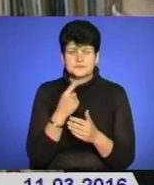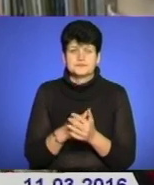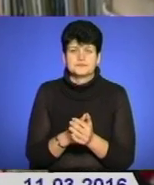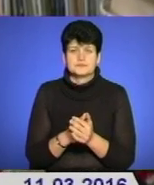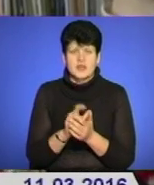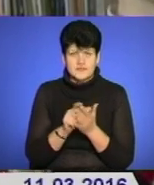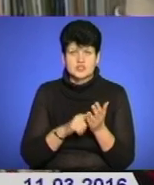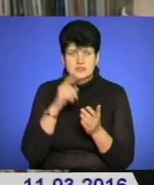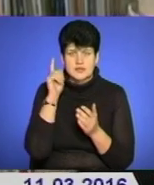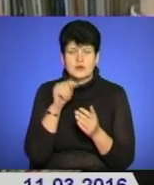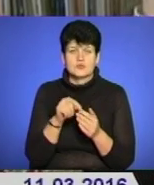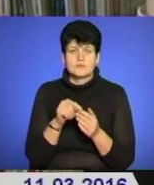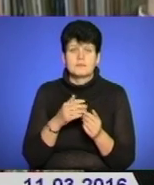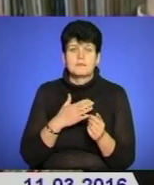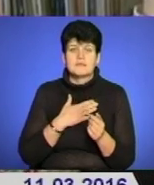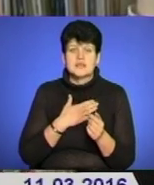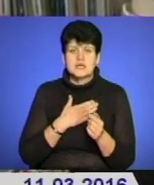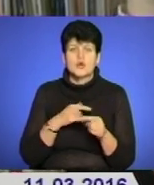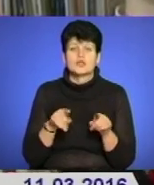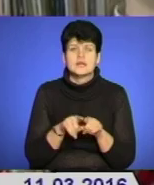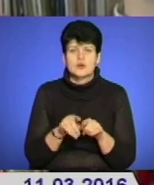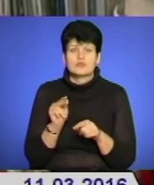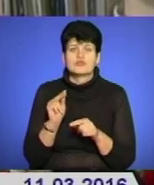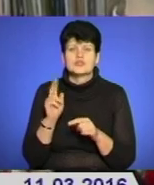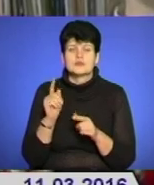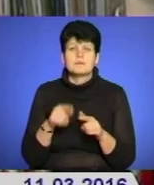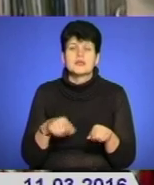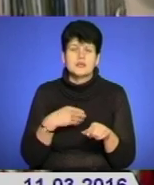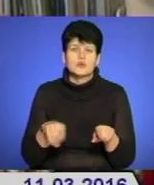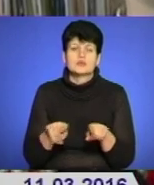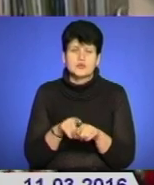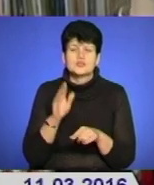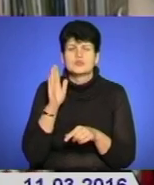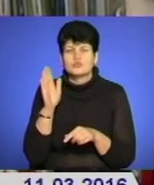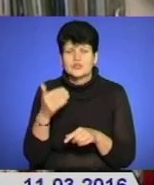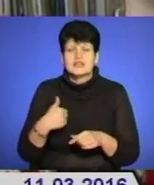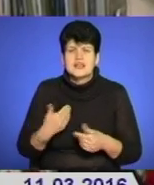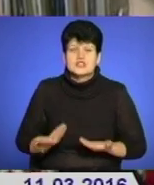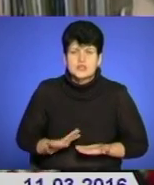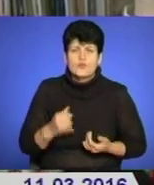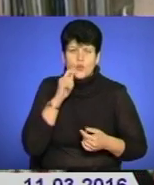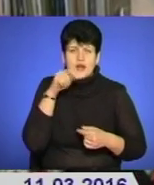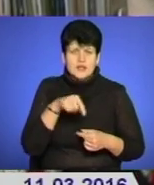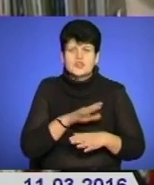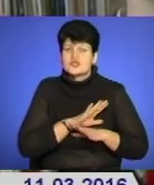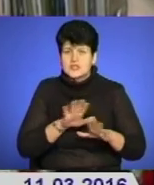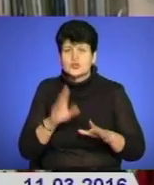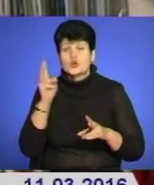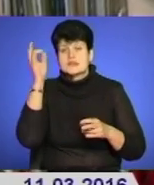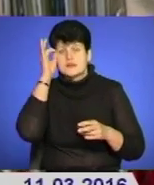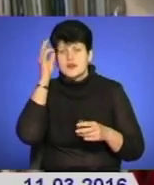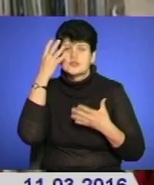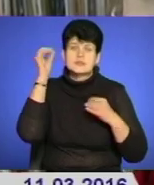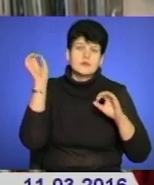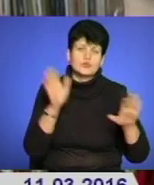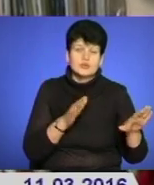Шевченка? Я знаю вірш «Мені однаково чи буду». Мені однаково чи буду. Я жить в Україні чи ні? Чи хтось згадає, чи